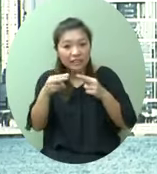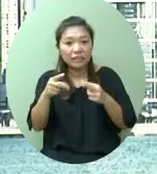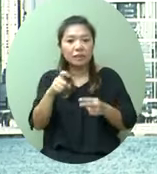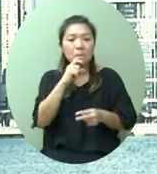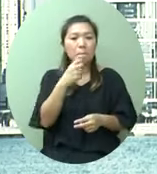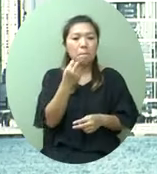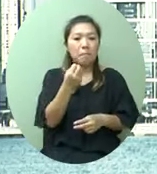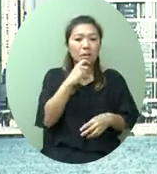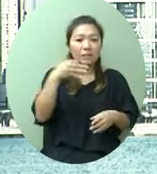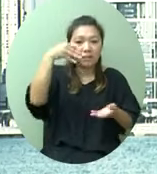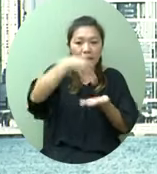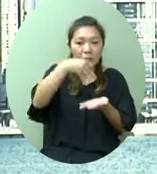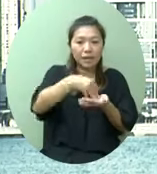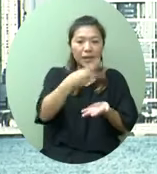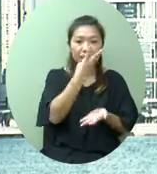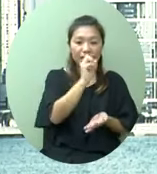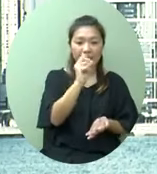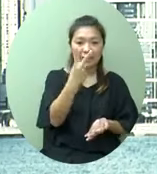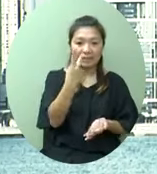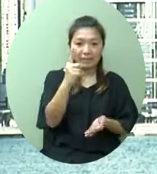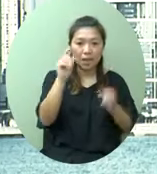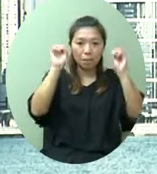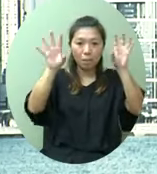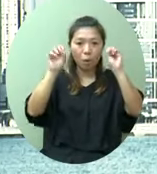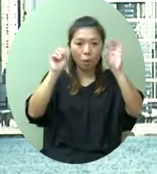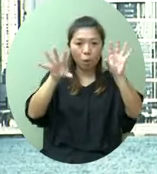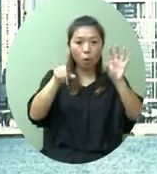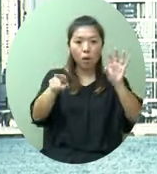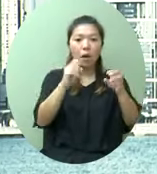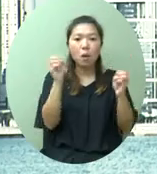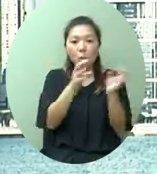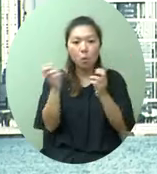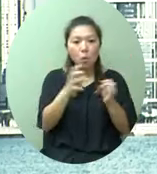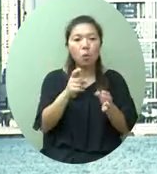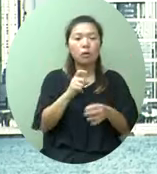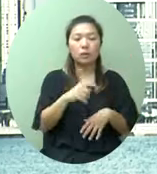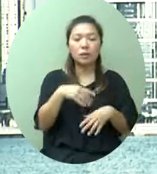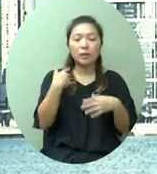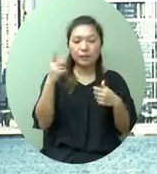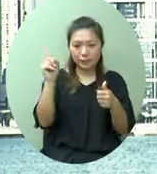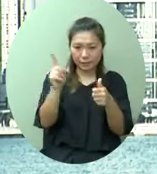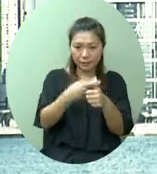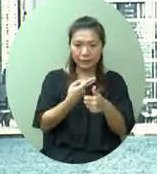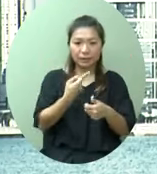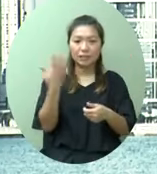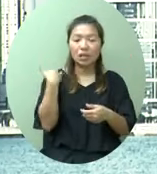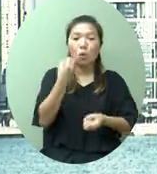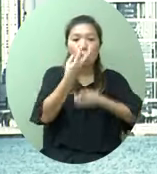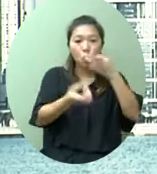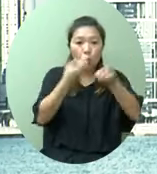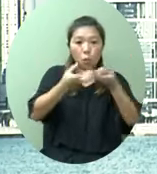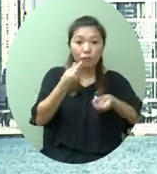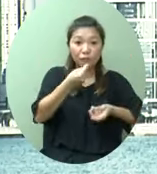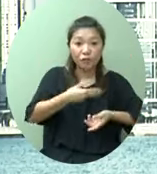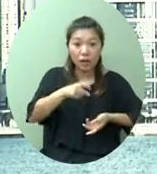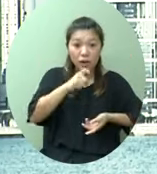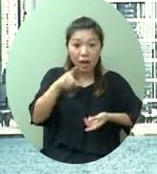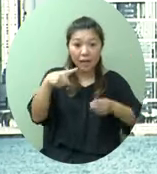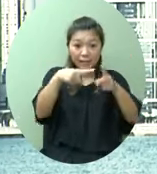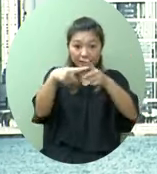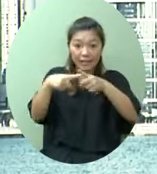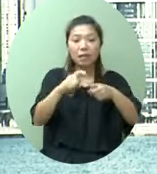過2021年施政報告嘅公眾諮詢。喺呢度咧係率先向所有發表咗意見嘅朋友咧